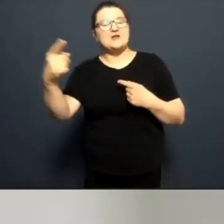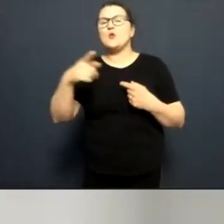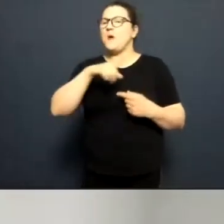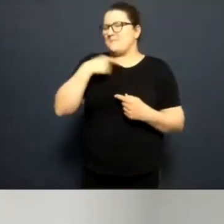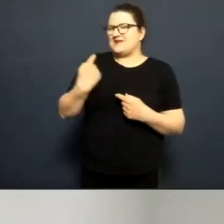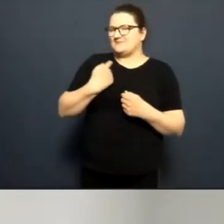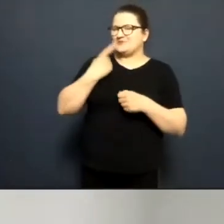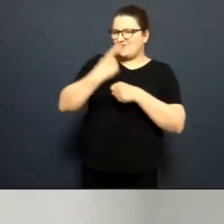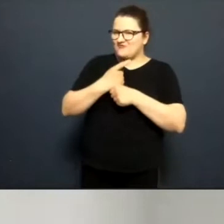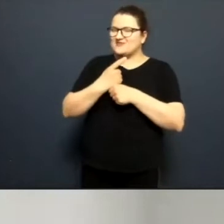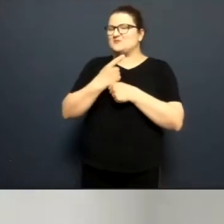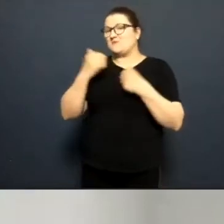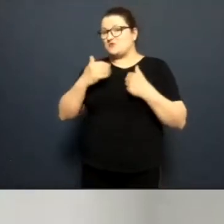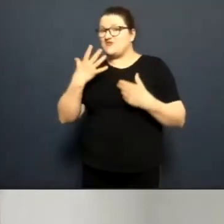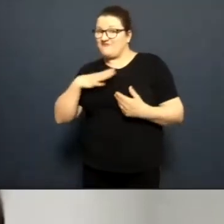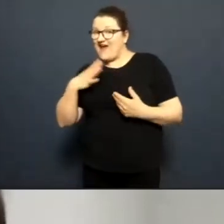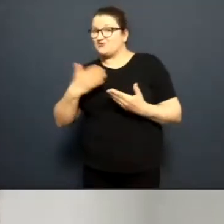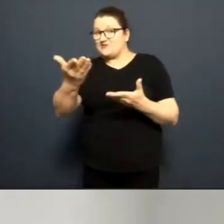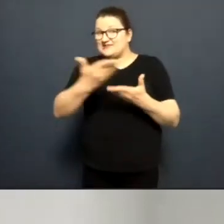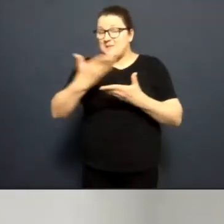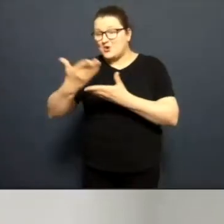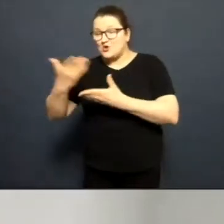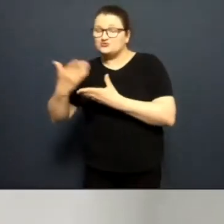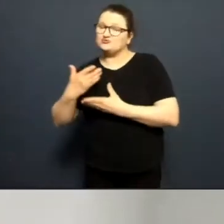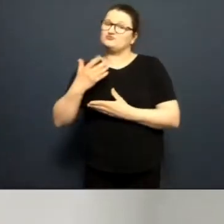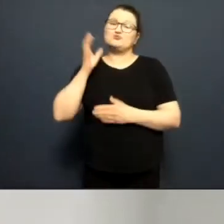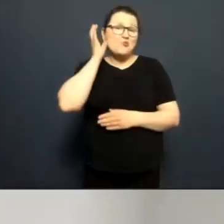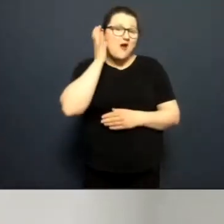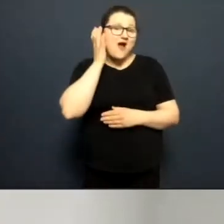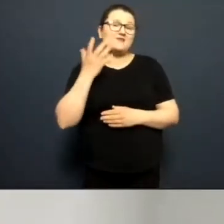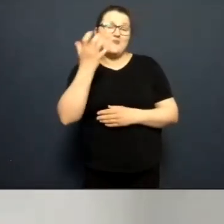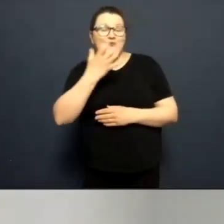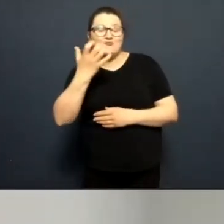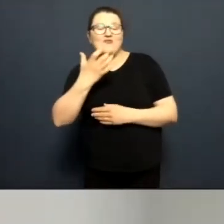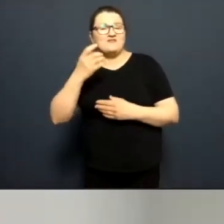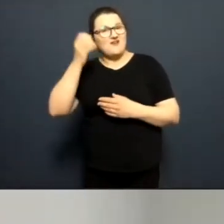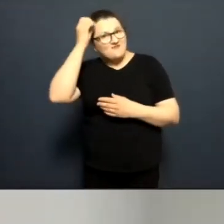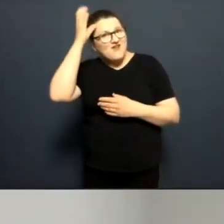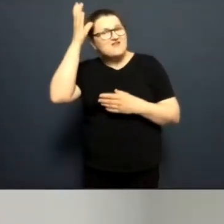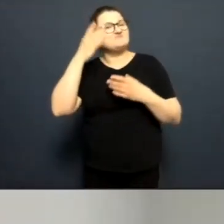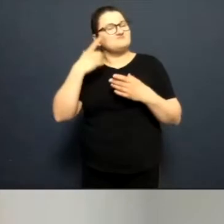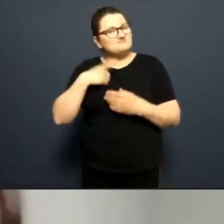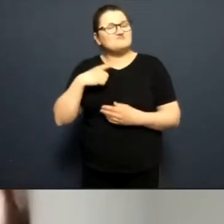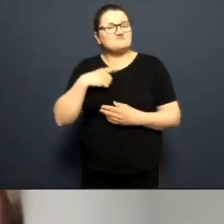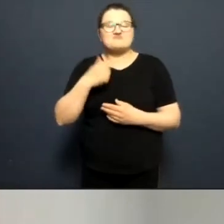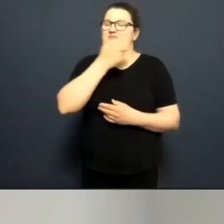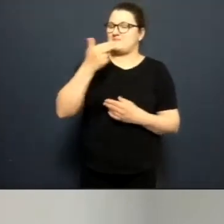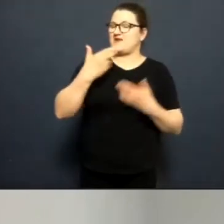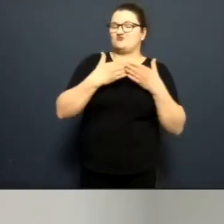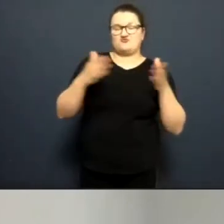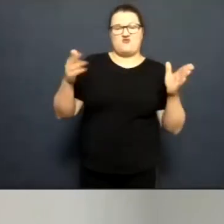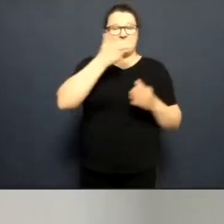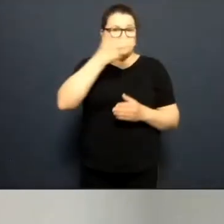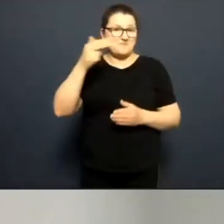postanowiliśmy, że może warto zaprosić Państwa do słuchania i rozszerzania wiedzy na temat szerokiej, bardzo ciekawej